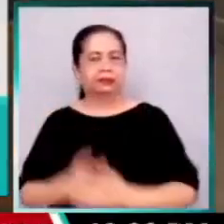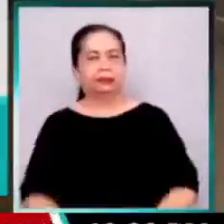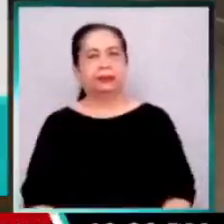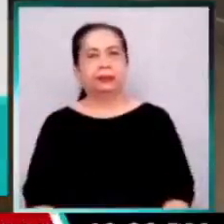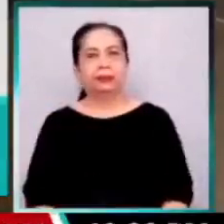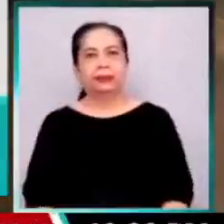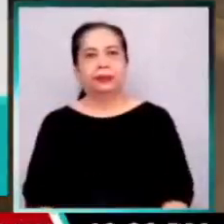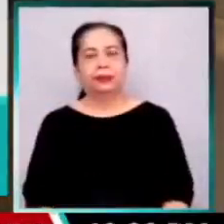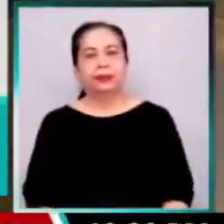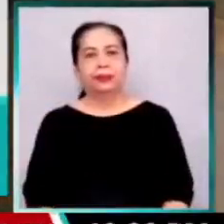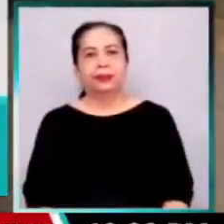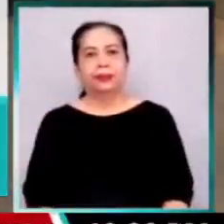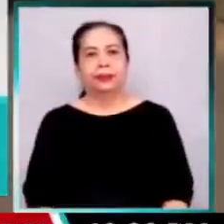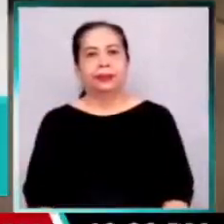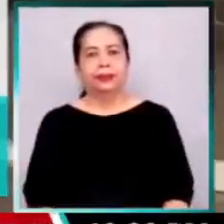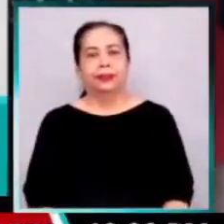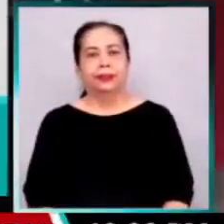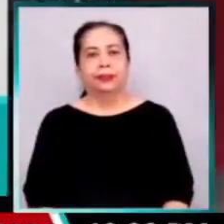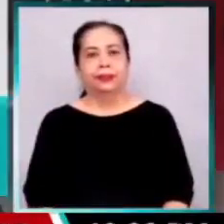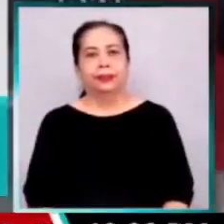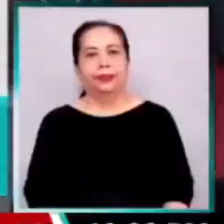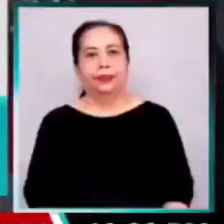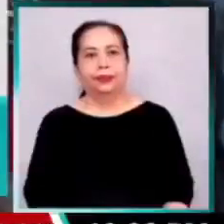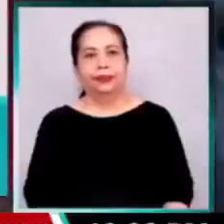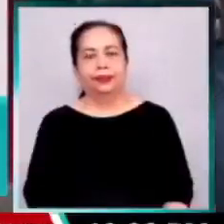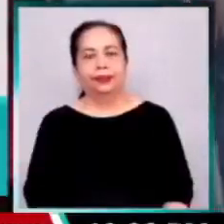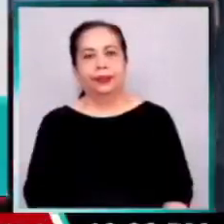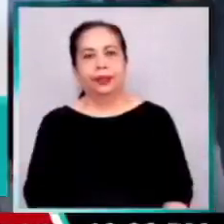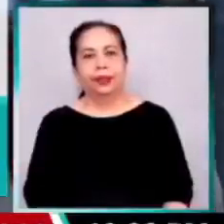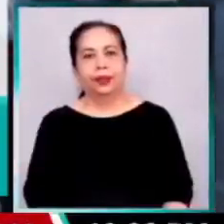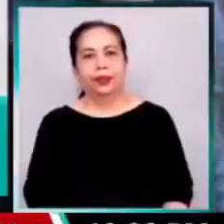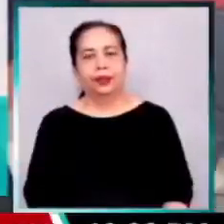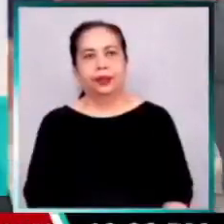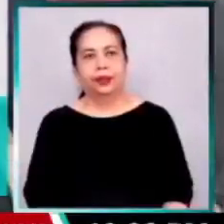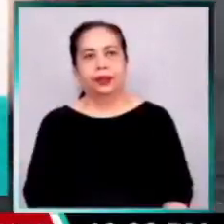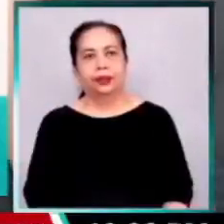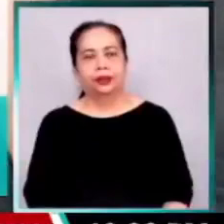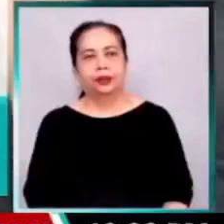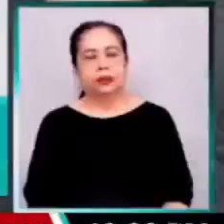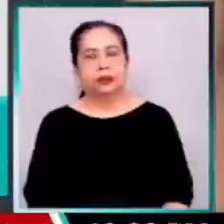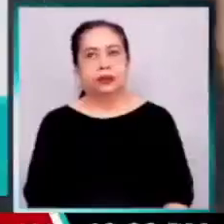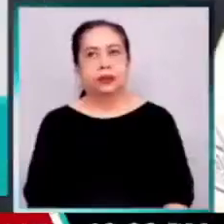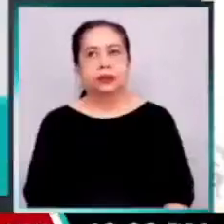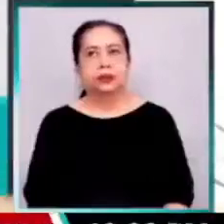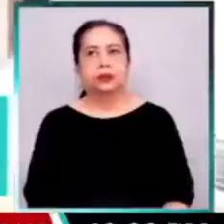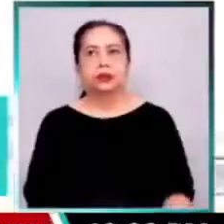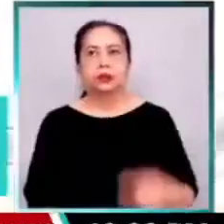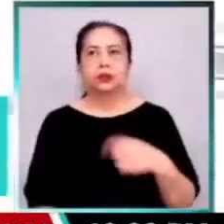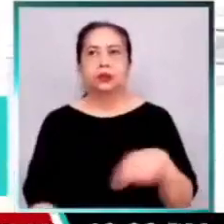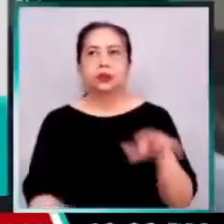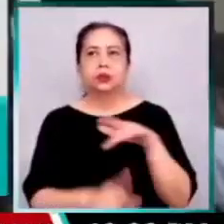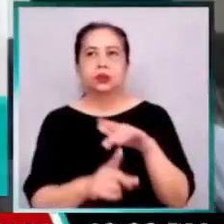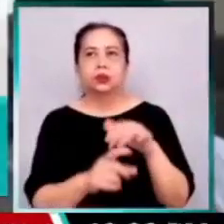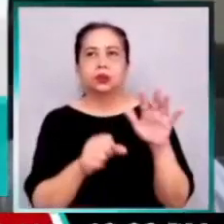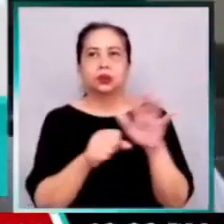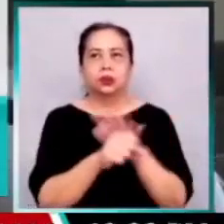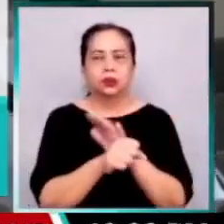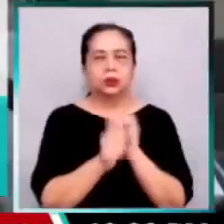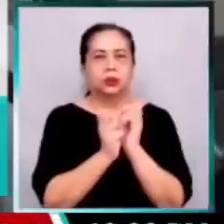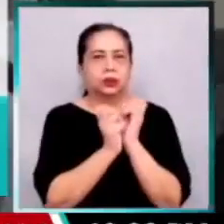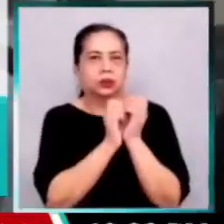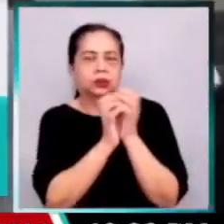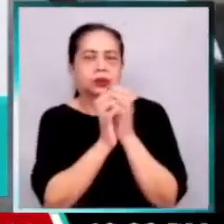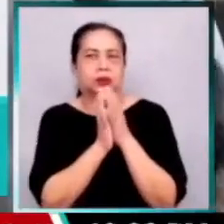ay nagpapile up lalo na during peak hours. At halos nagsisiksikan dun sa x-ray